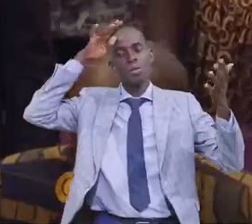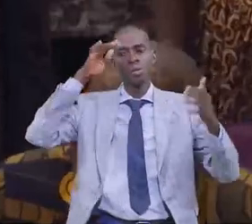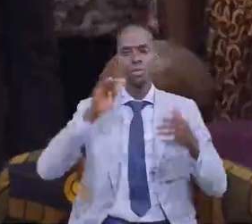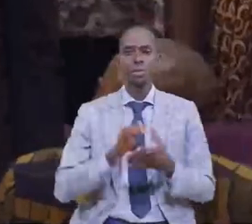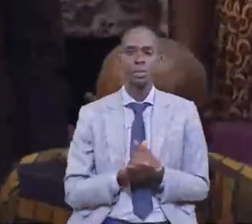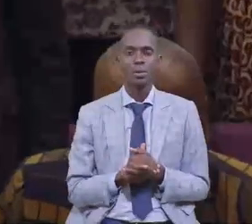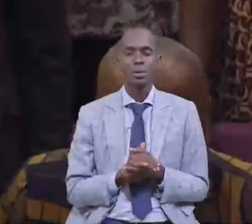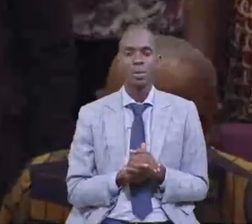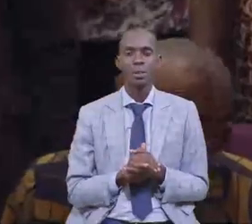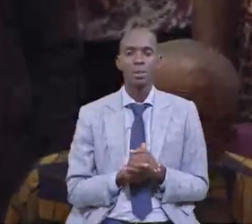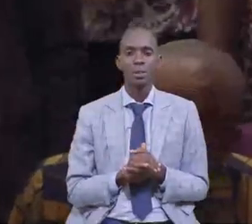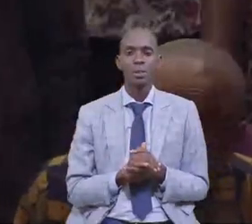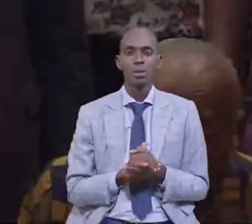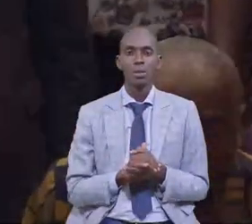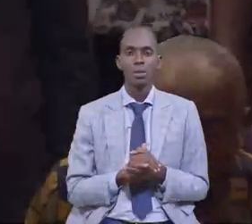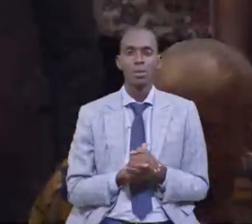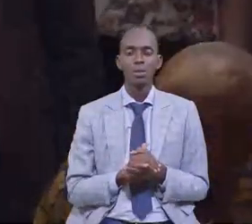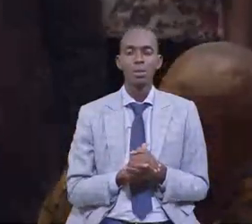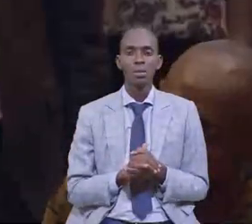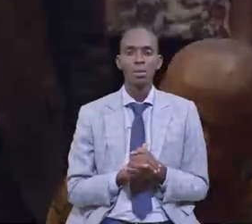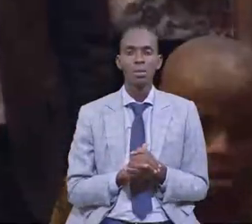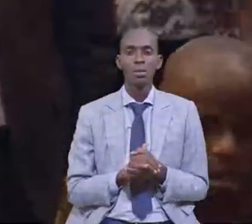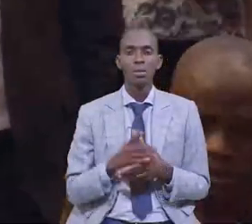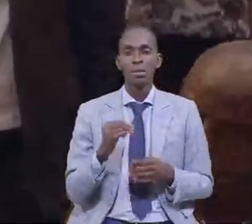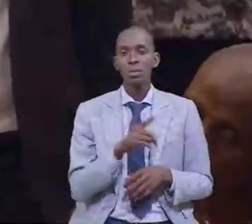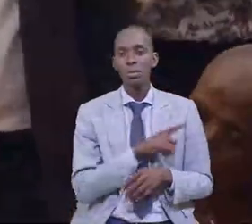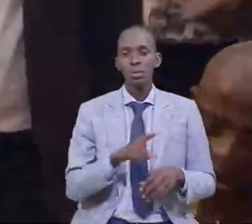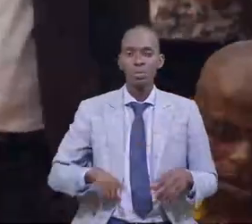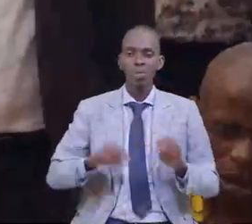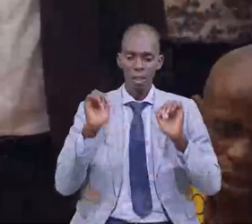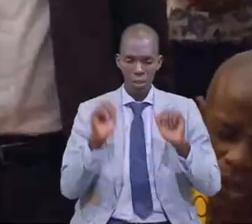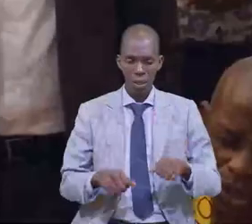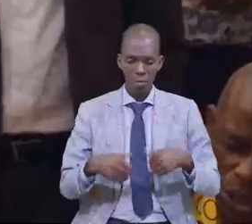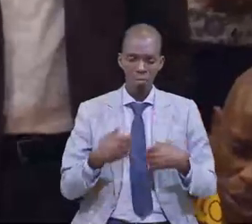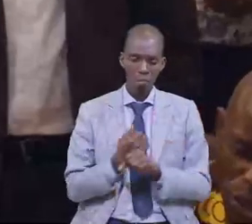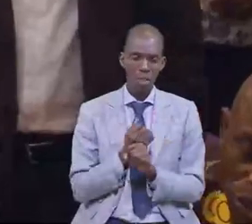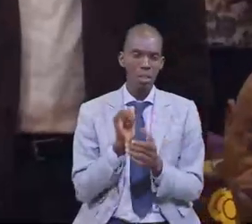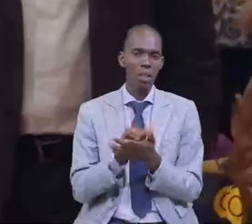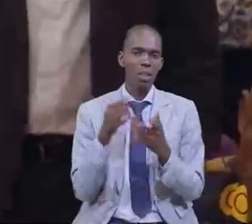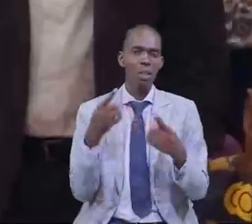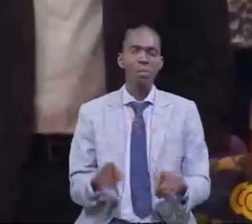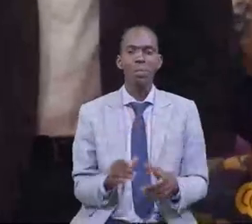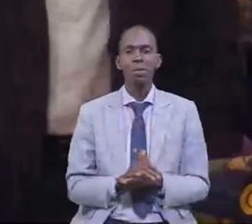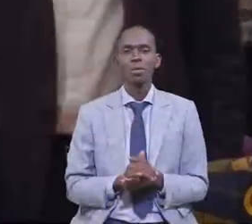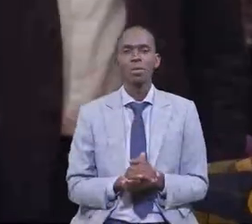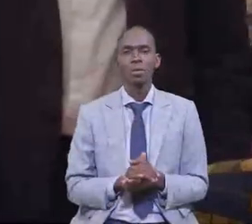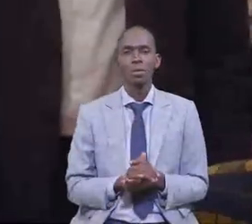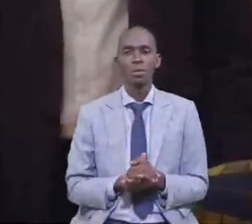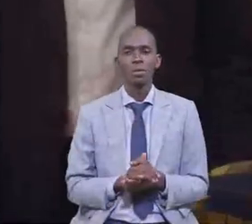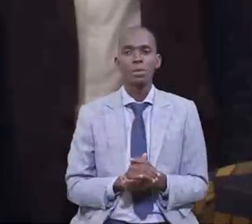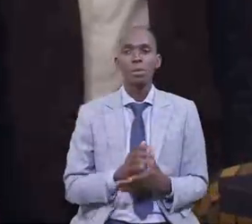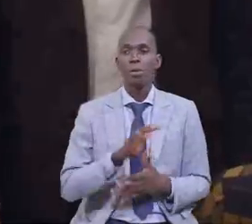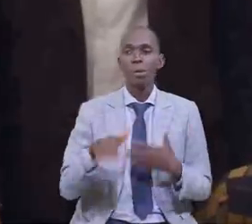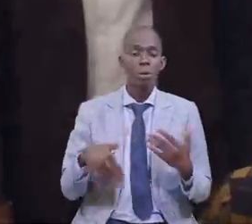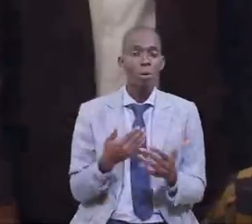Vous allez quitter avec joie, avec une grande espérance. Le Seigneur peut faire cela dans